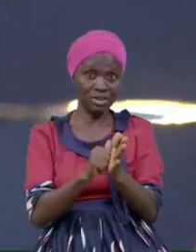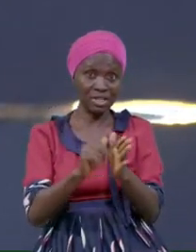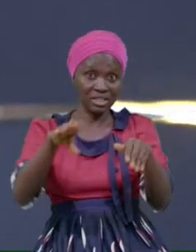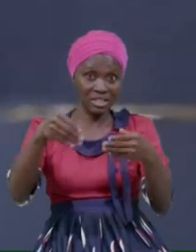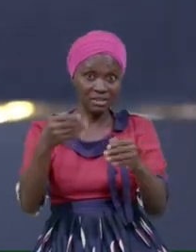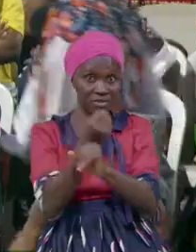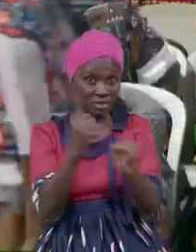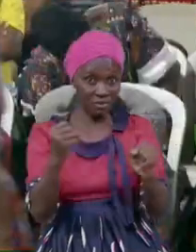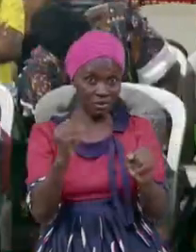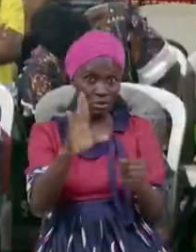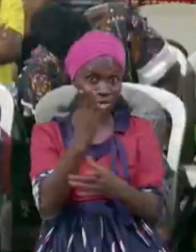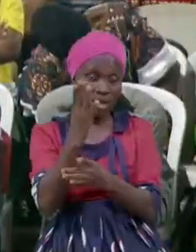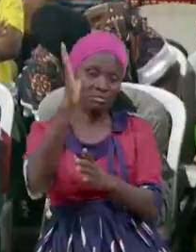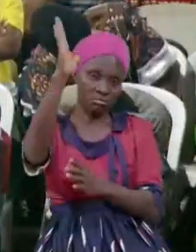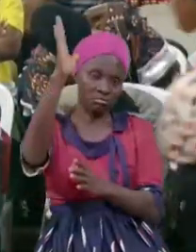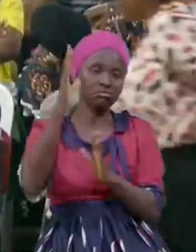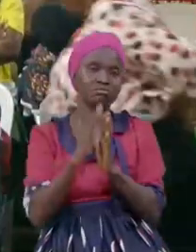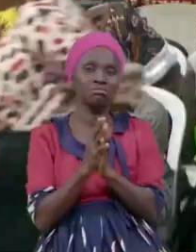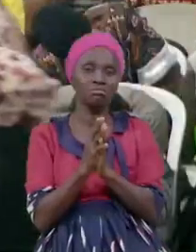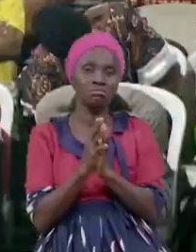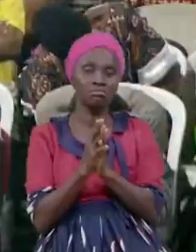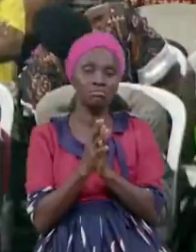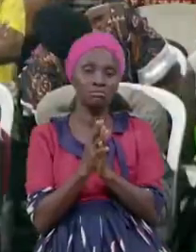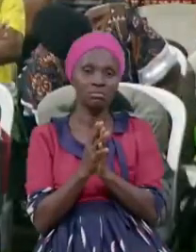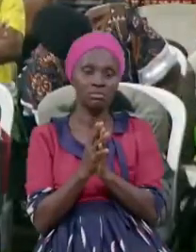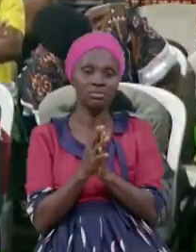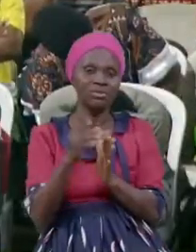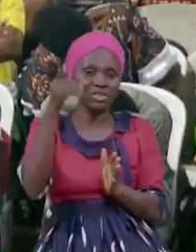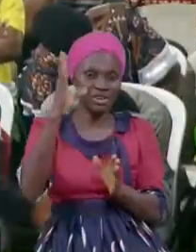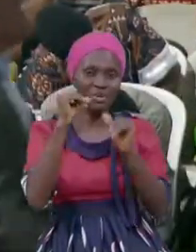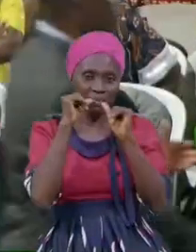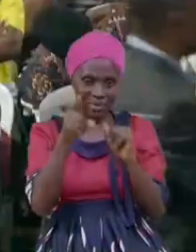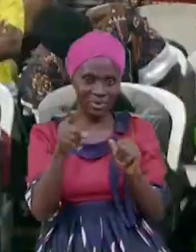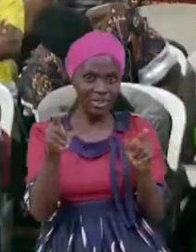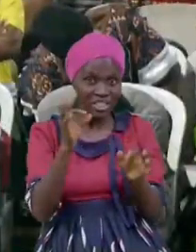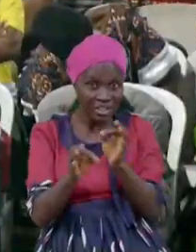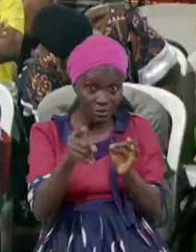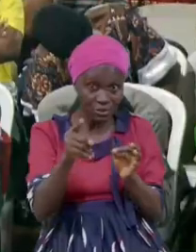salut. Lève cette main, que Dieu te bénisse. Et tu lèves la main.